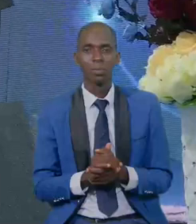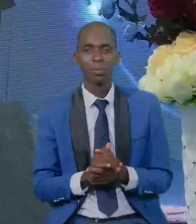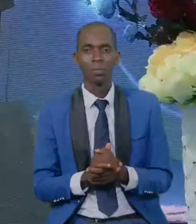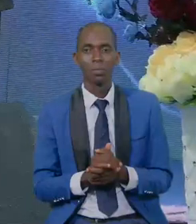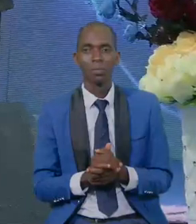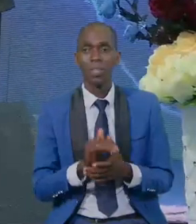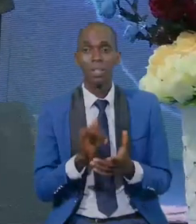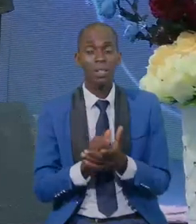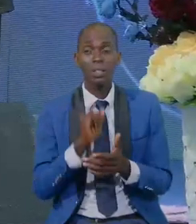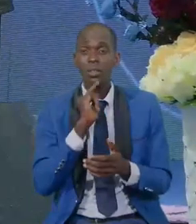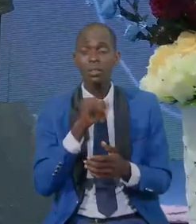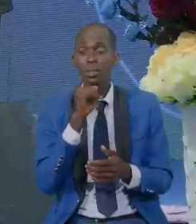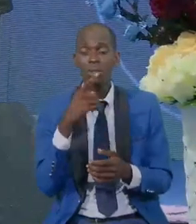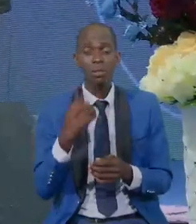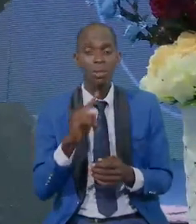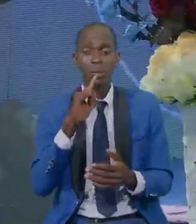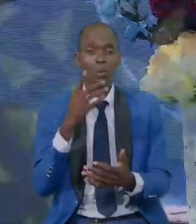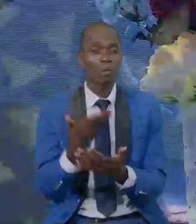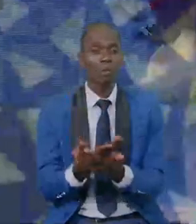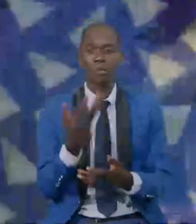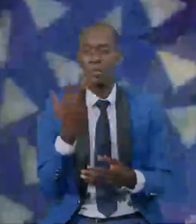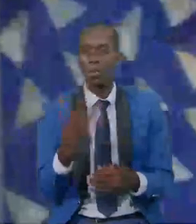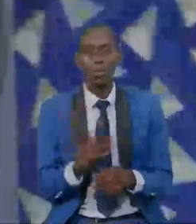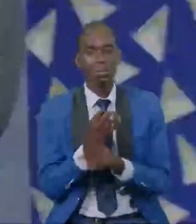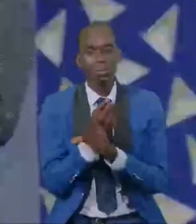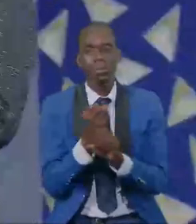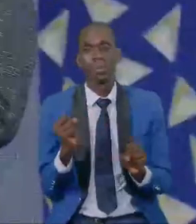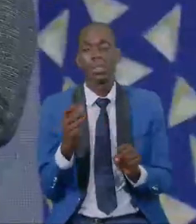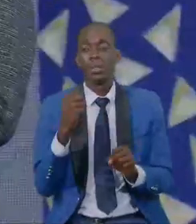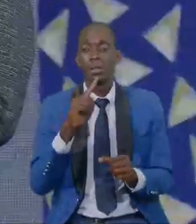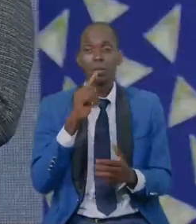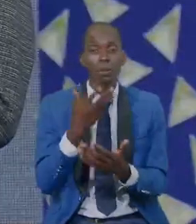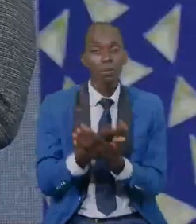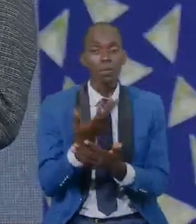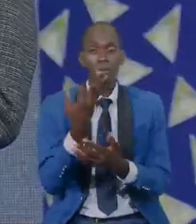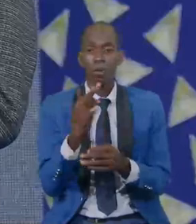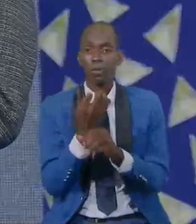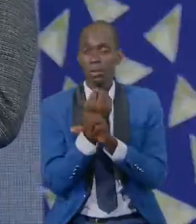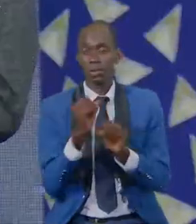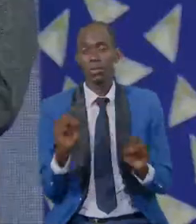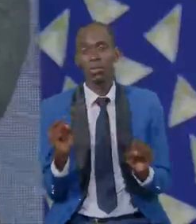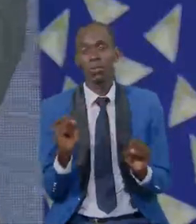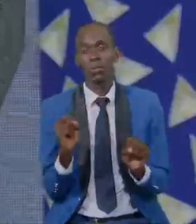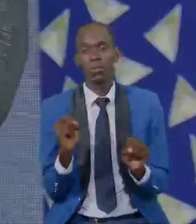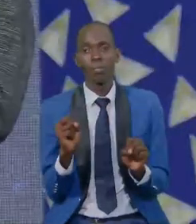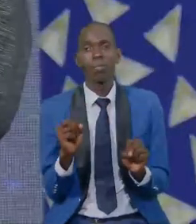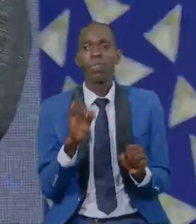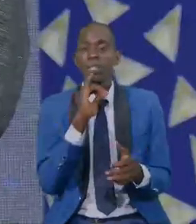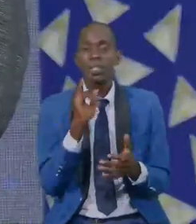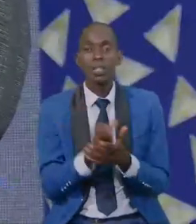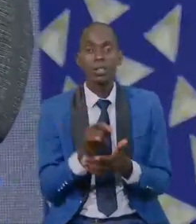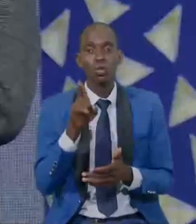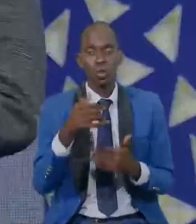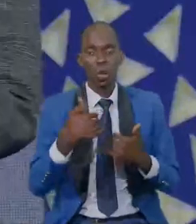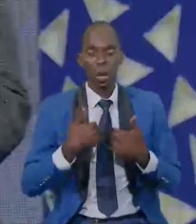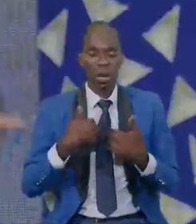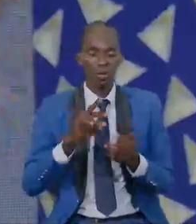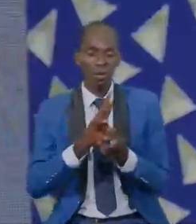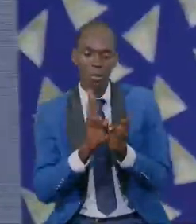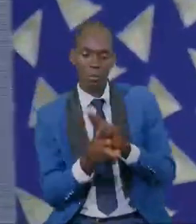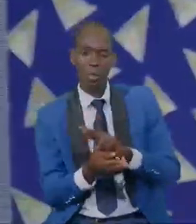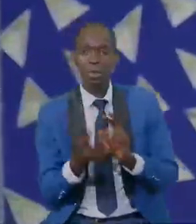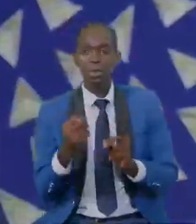That's not the evidence of salvation. Ce n'est pas l'évidence du salut. The evidence of salvation. L'évidence du salut, is that you have repented. C'est que